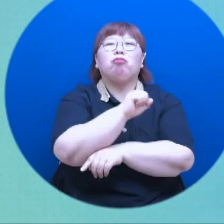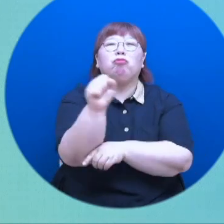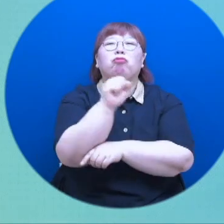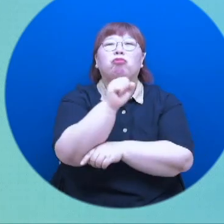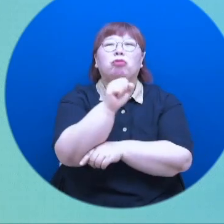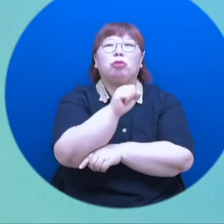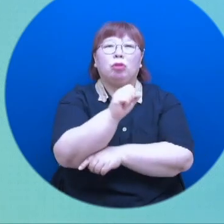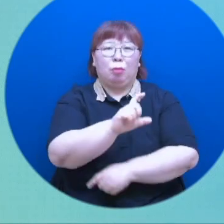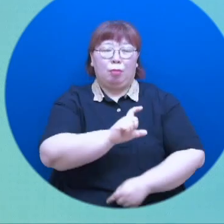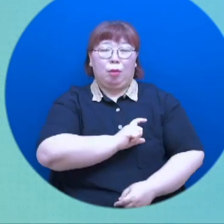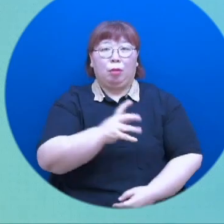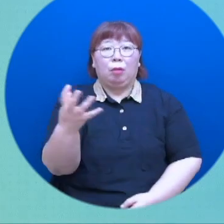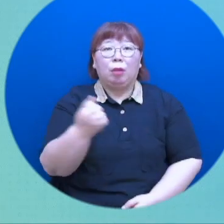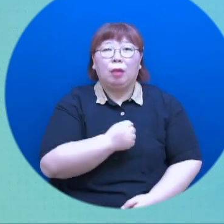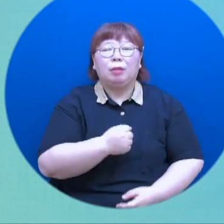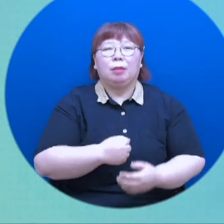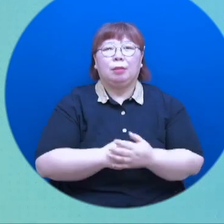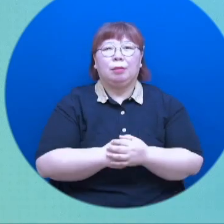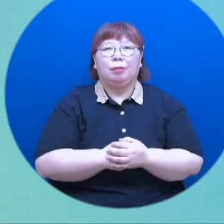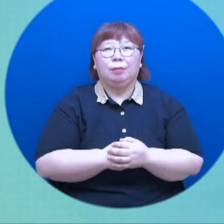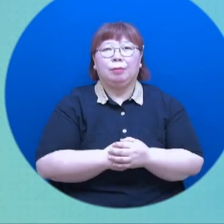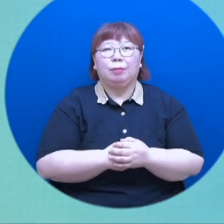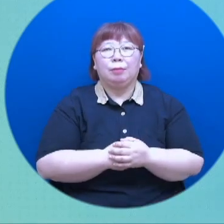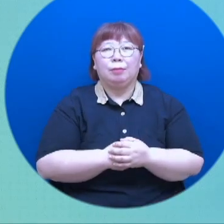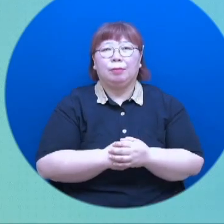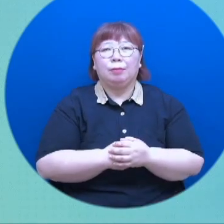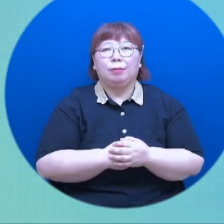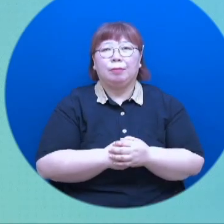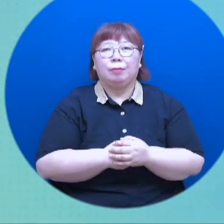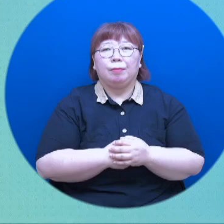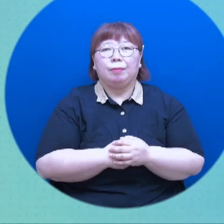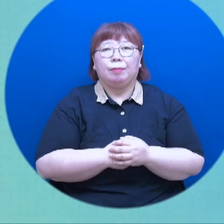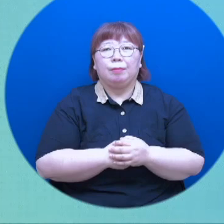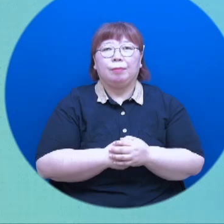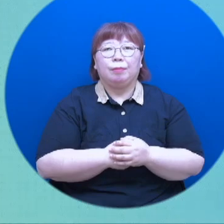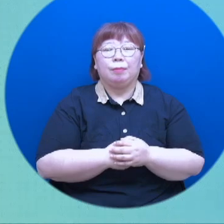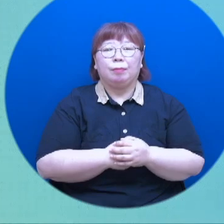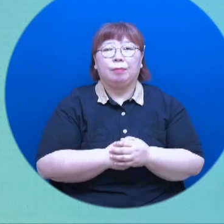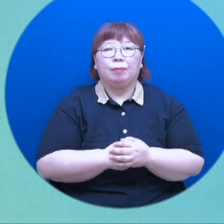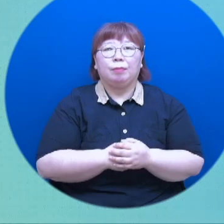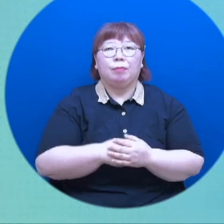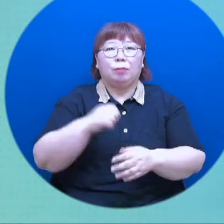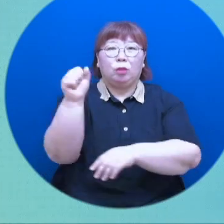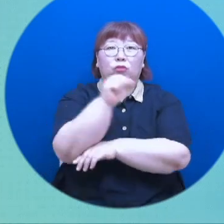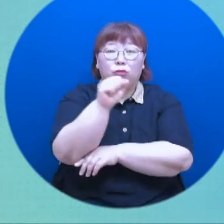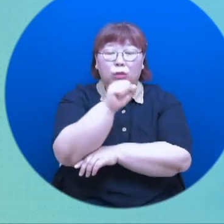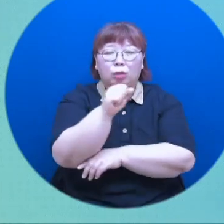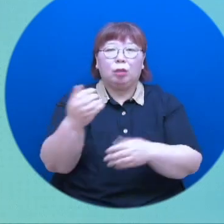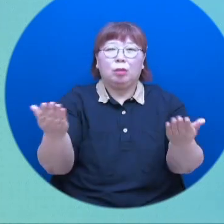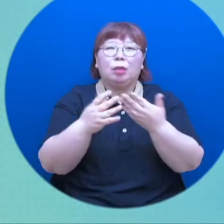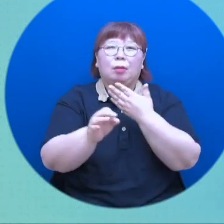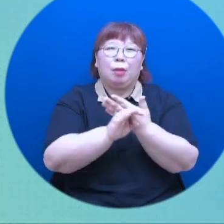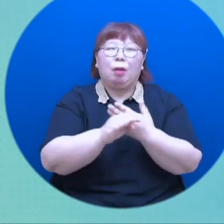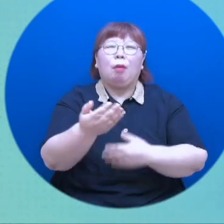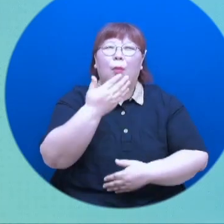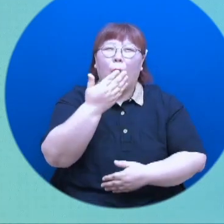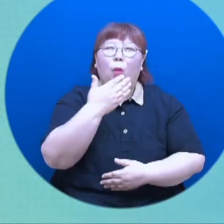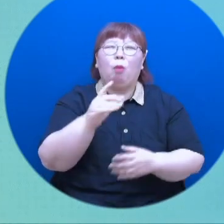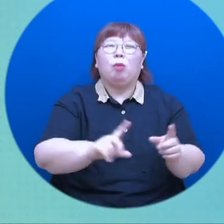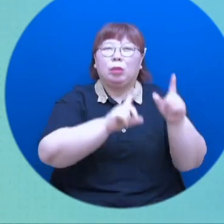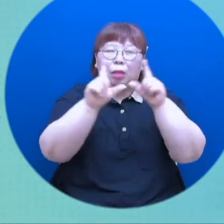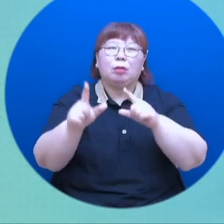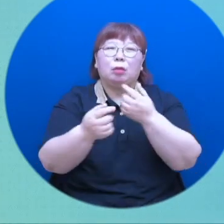운전면허를 갖는 거다 생각되는구나. 그래야 운전기사가 되어지면 먹고 사는 문제